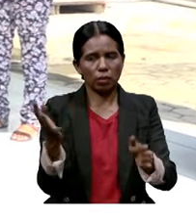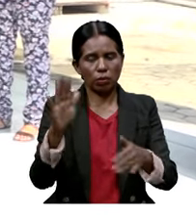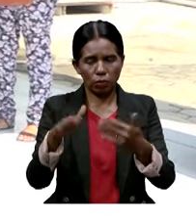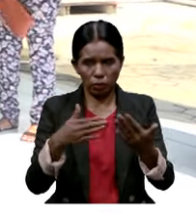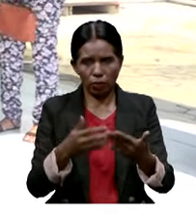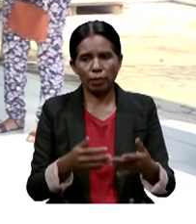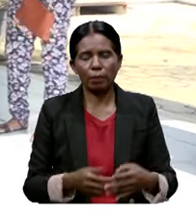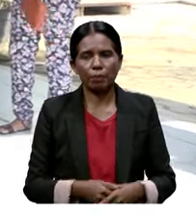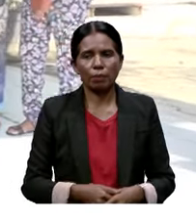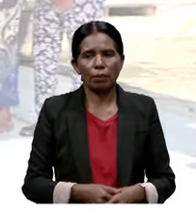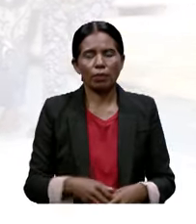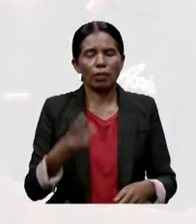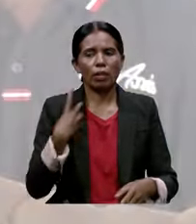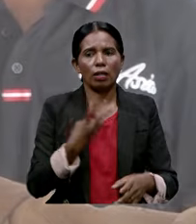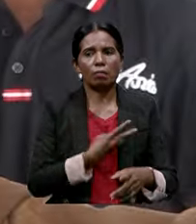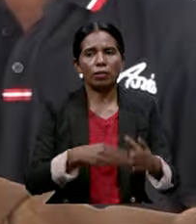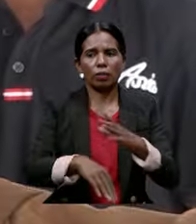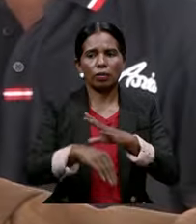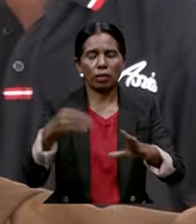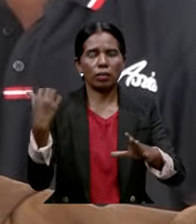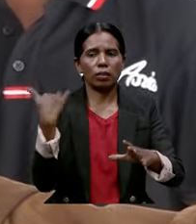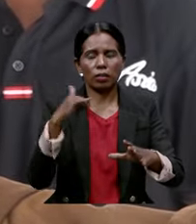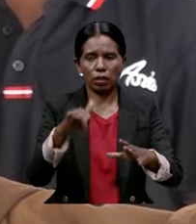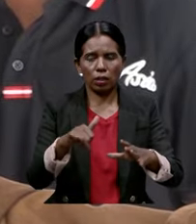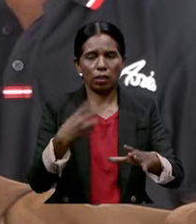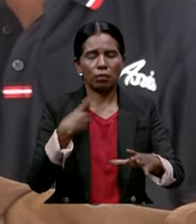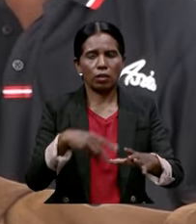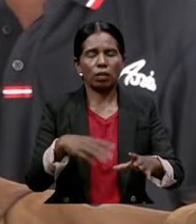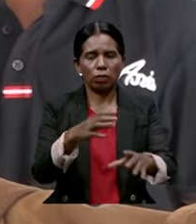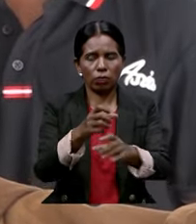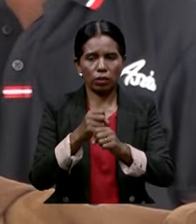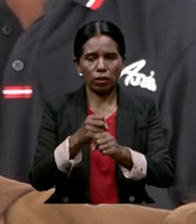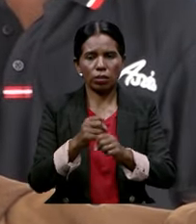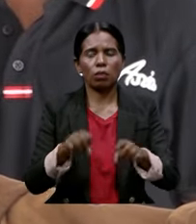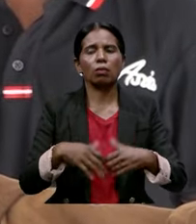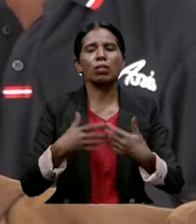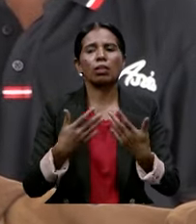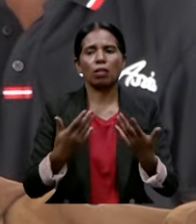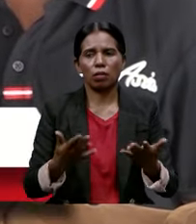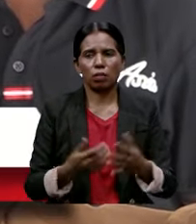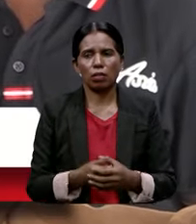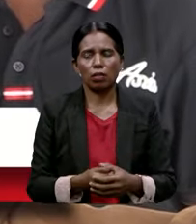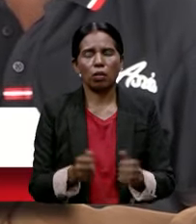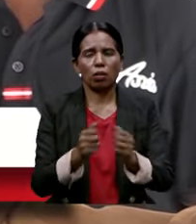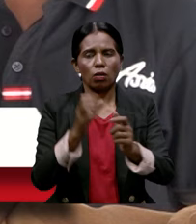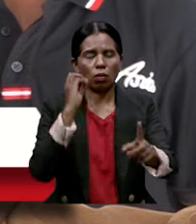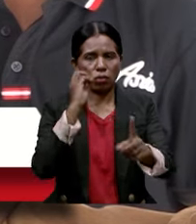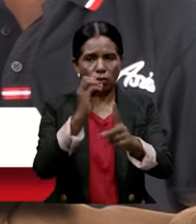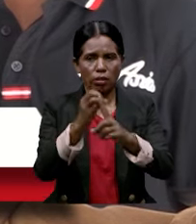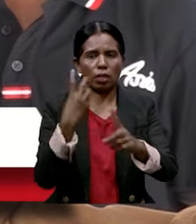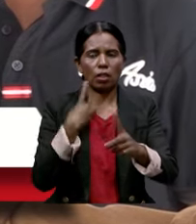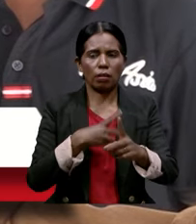Azune ame atu sai siratu ba sobu ami ne o insalos de nem ho objetivo ne ma